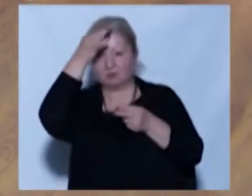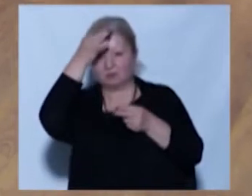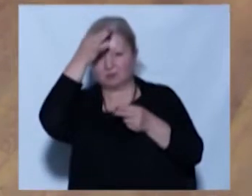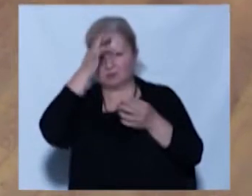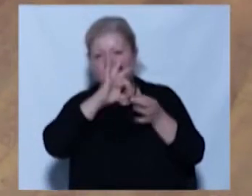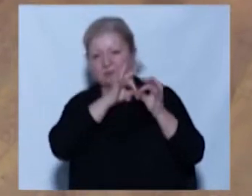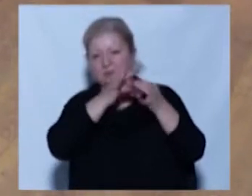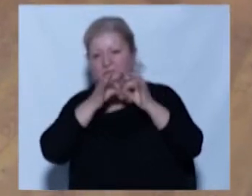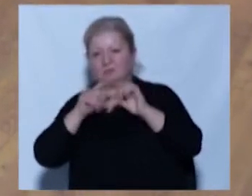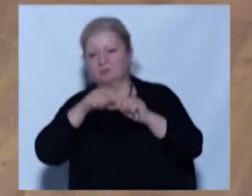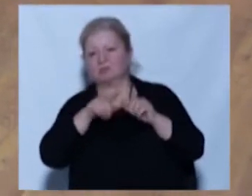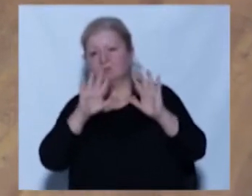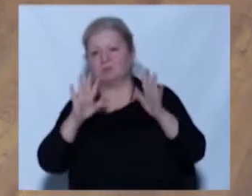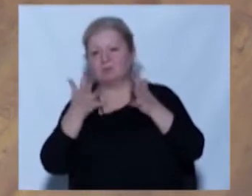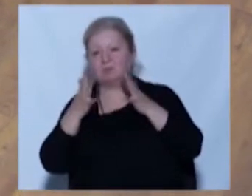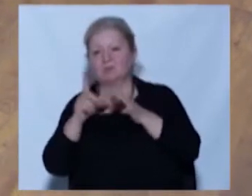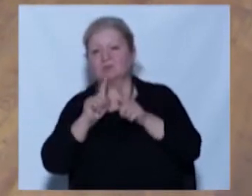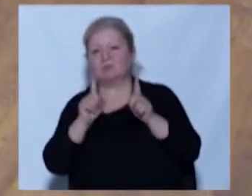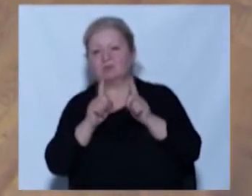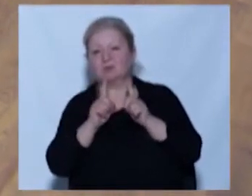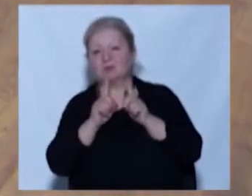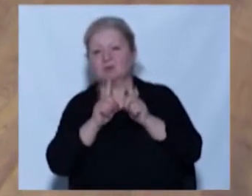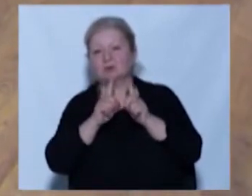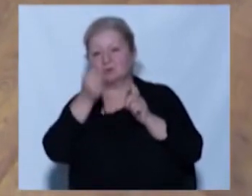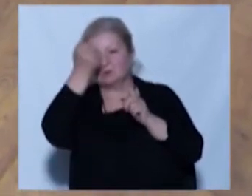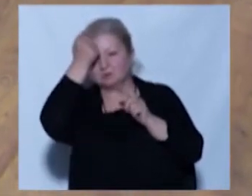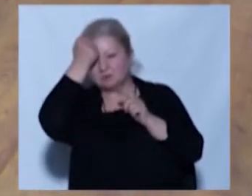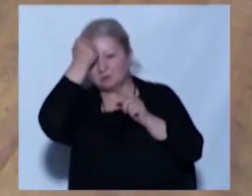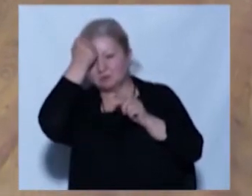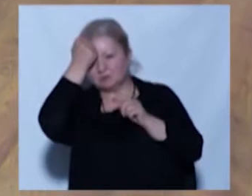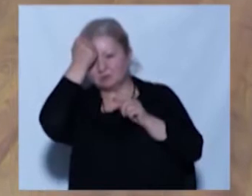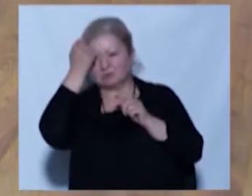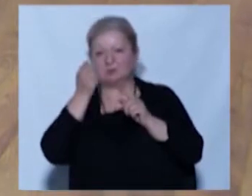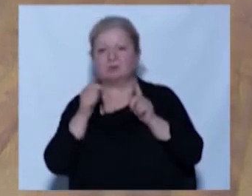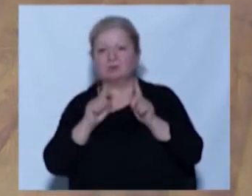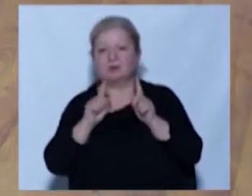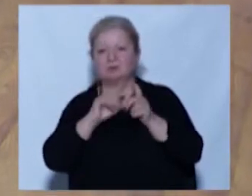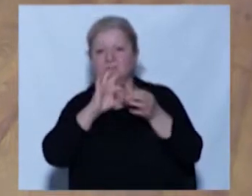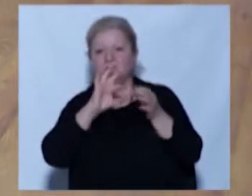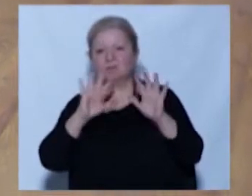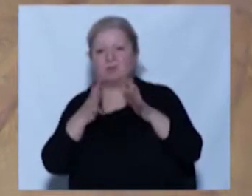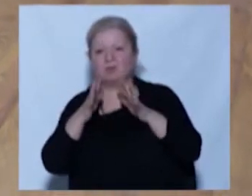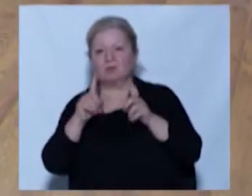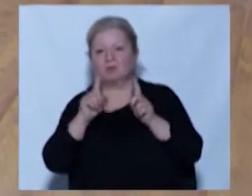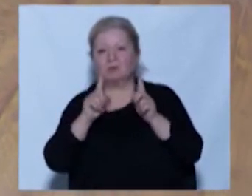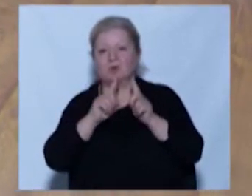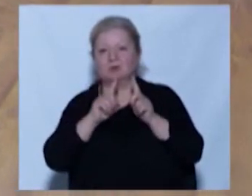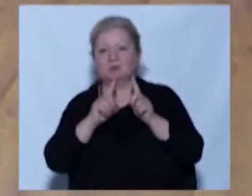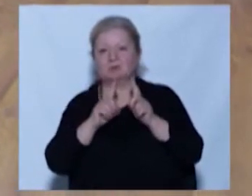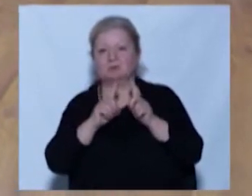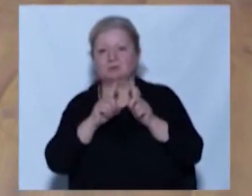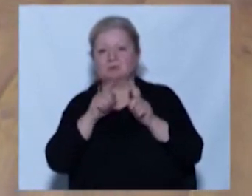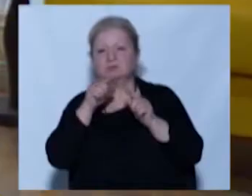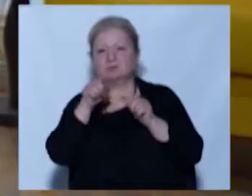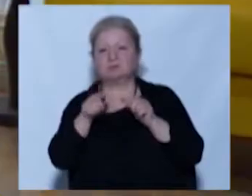უნდა გაიხსენო თანმიმდევრობით ის მოვლენები, რაც გახსოვს და ის